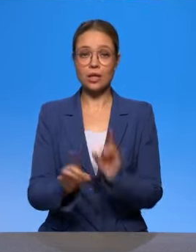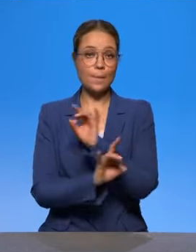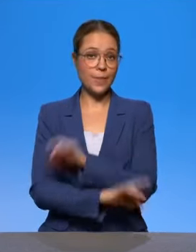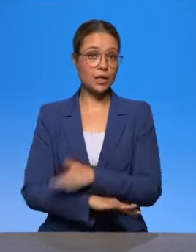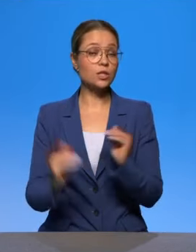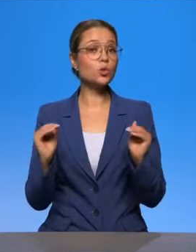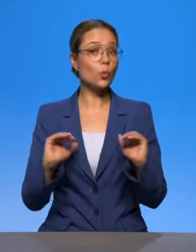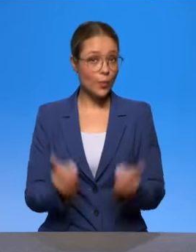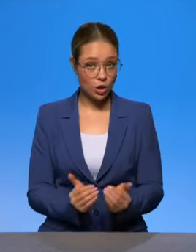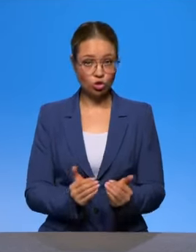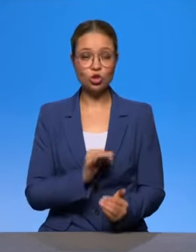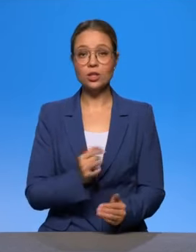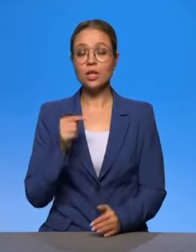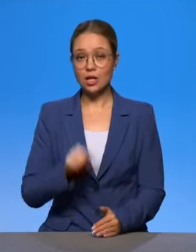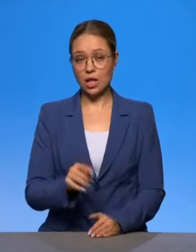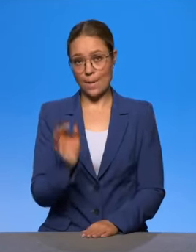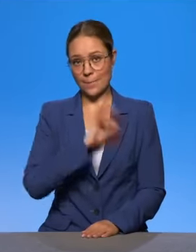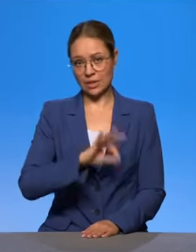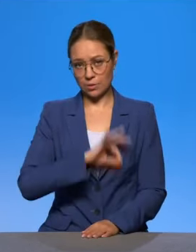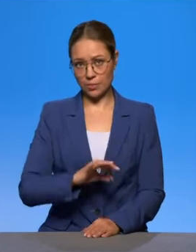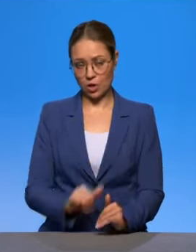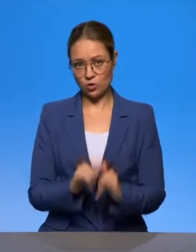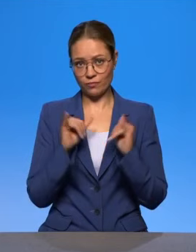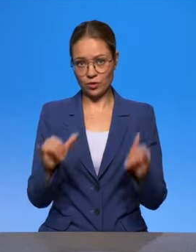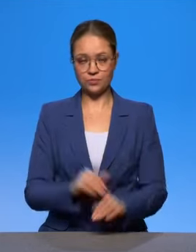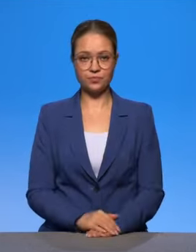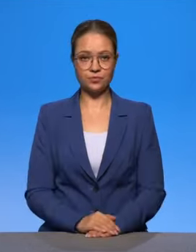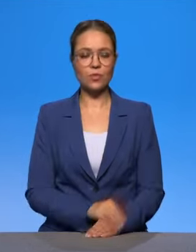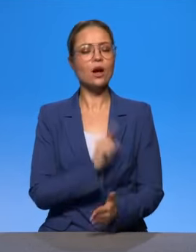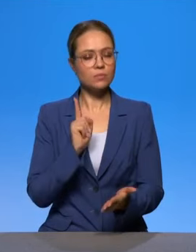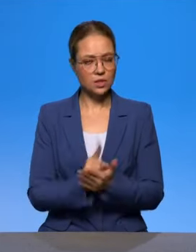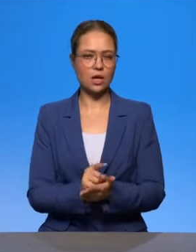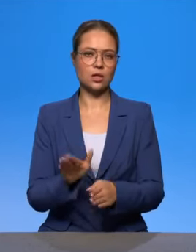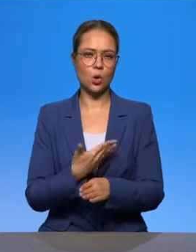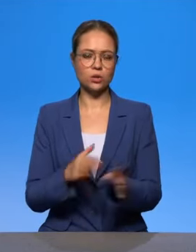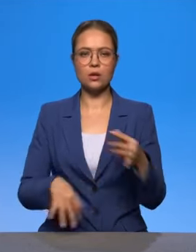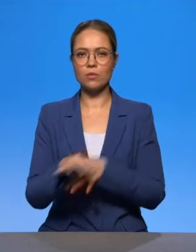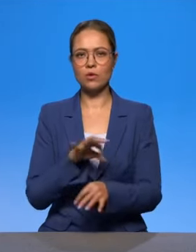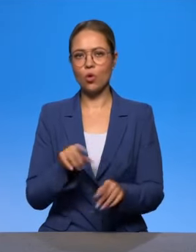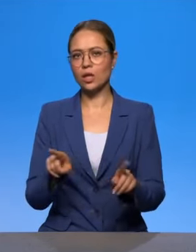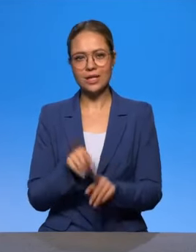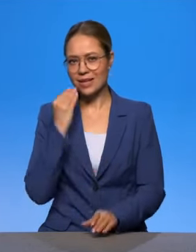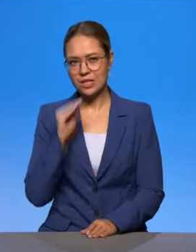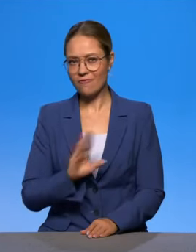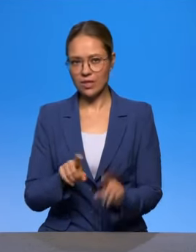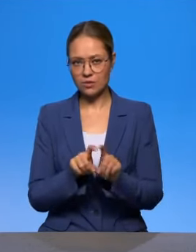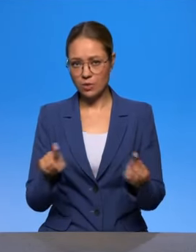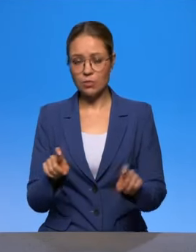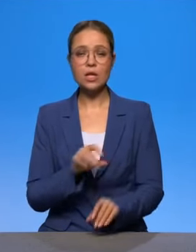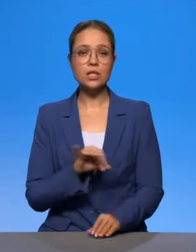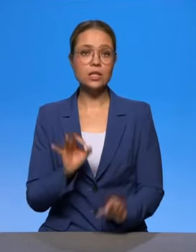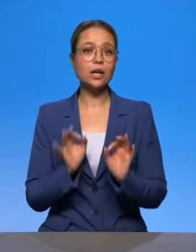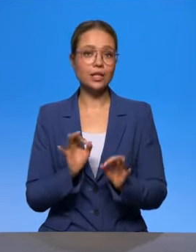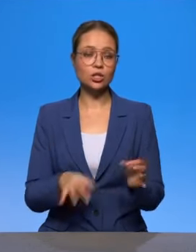и потребление вырастет, понимаете? Обязательно отдельно поговорим о таких неэффективных предприятиях. И поговорим, конечно